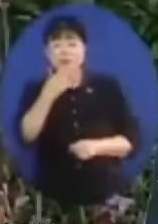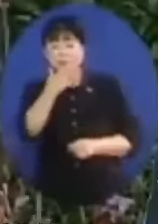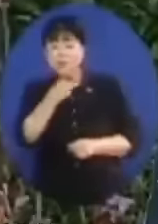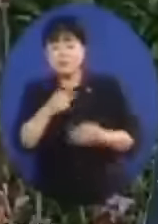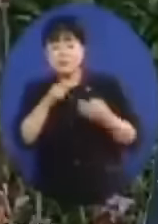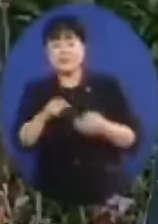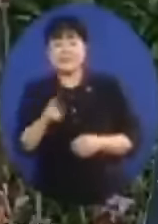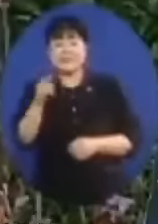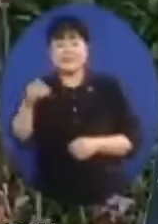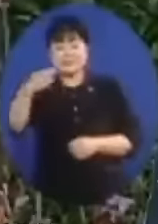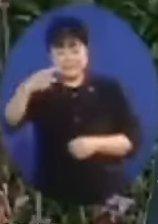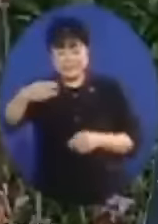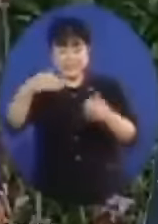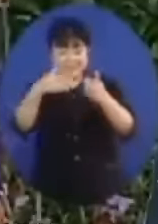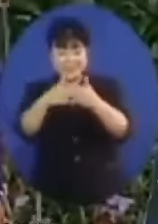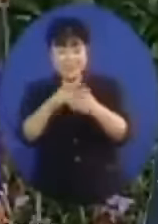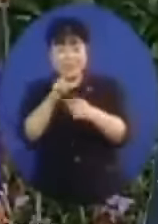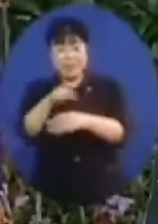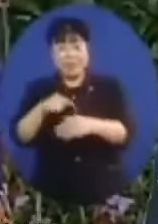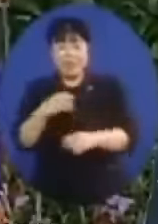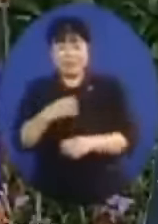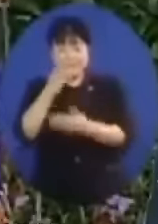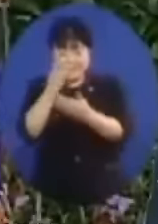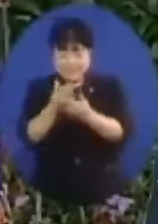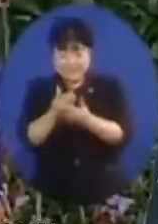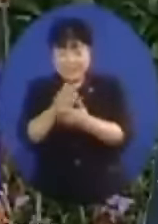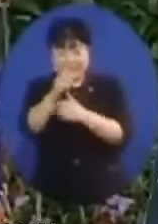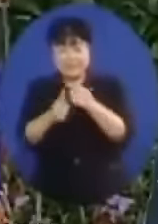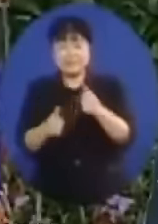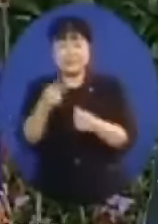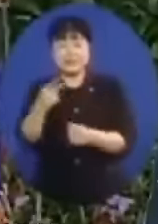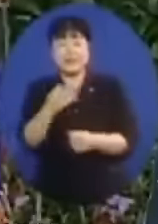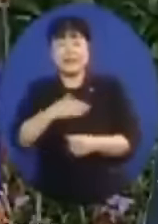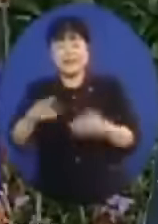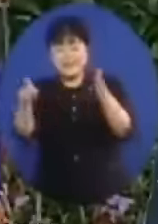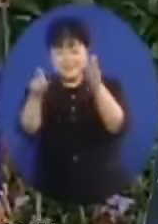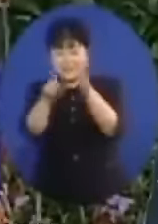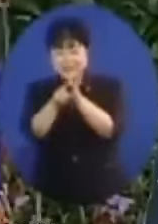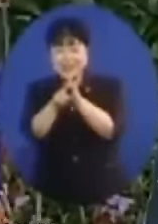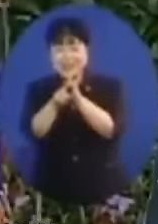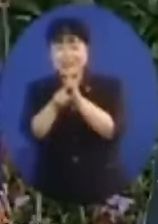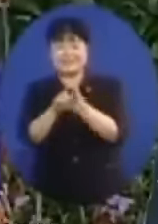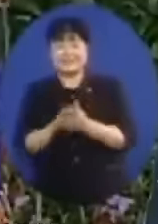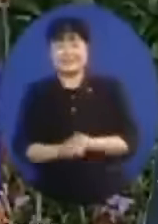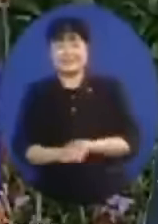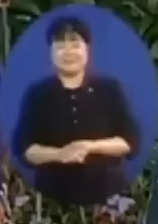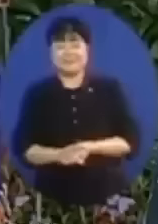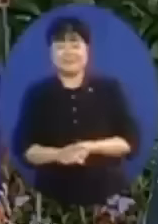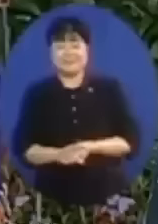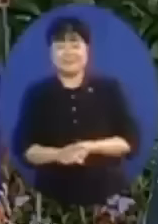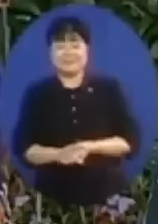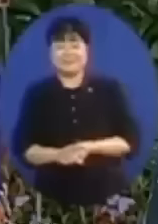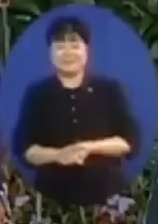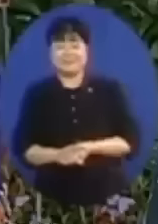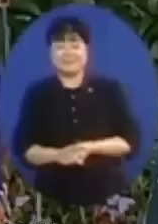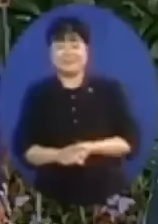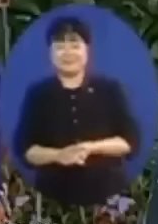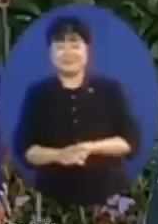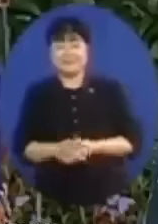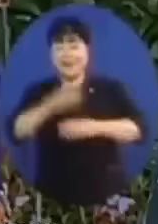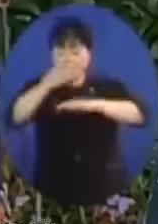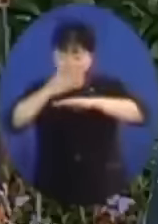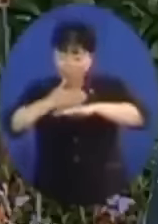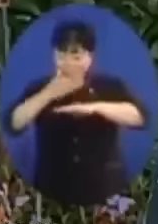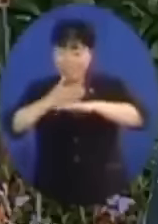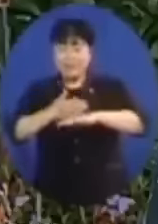14장 1절로 3절 여러분 너희는 마음에 근심하지 말라 하나님을 믿으니 또 나를 믿어라. 이야, 얼마나